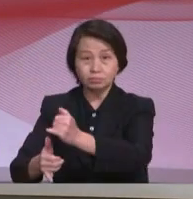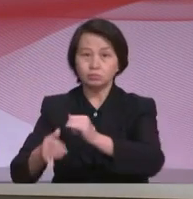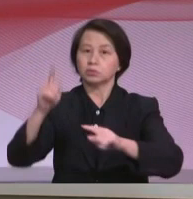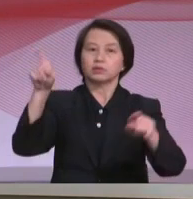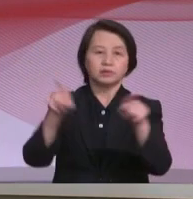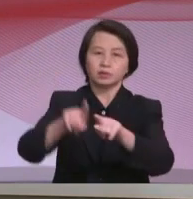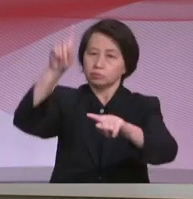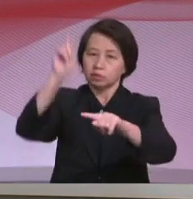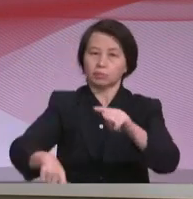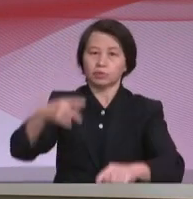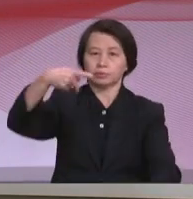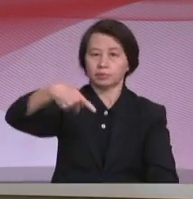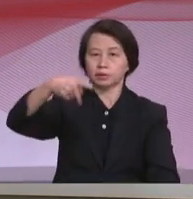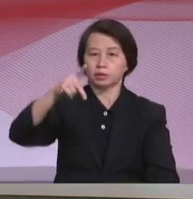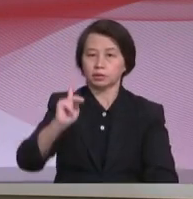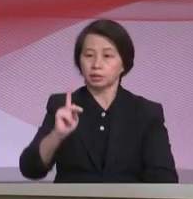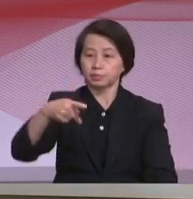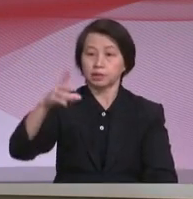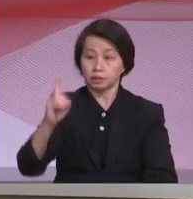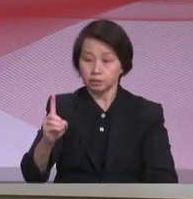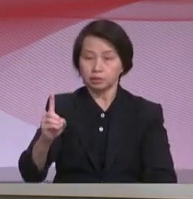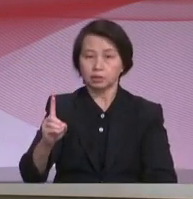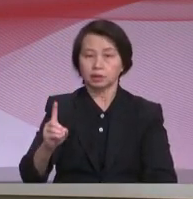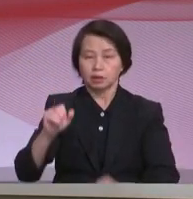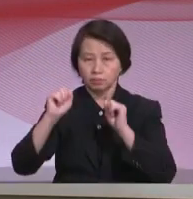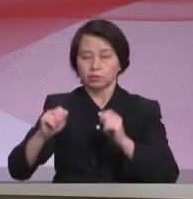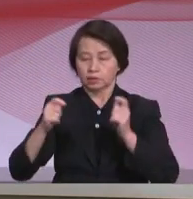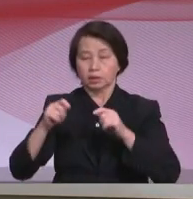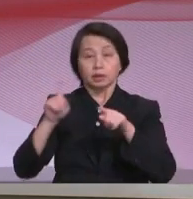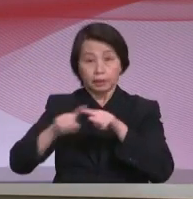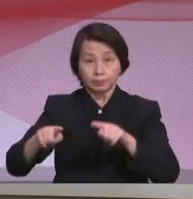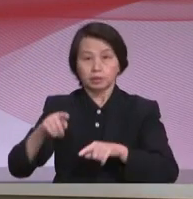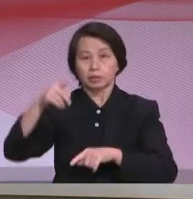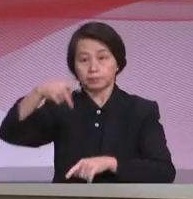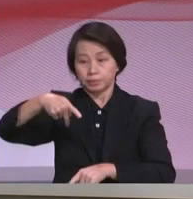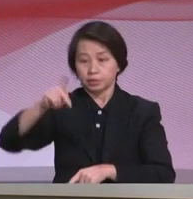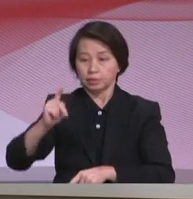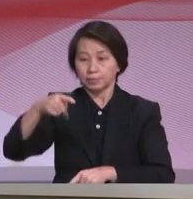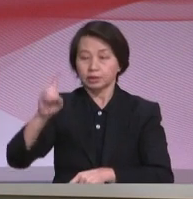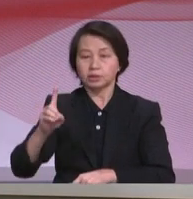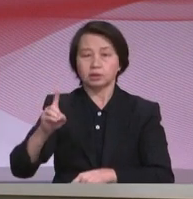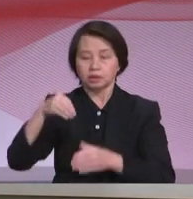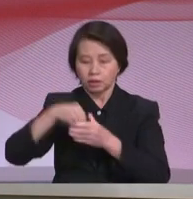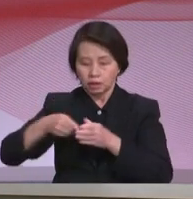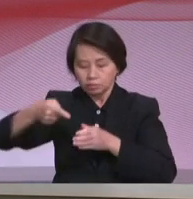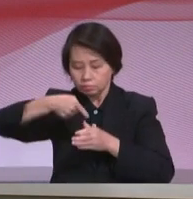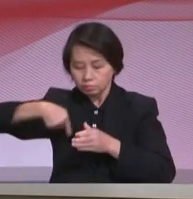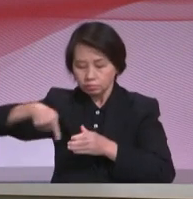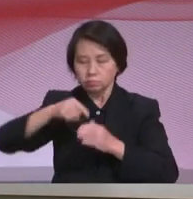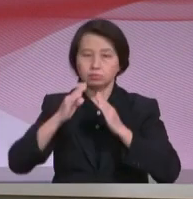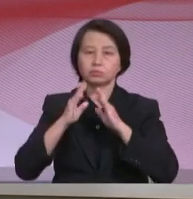dibenarkan. Tetapi perayaan boleh disambut bersama dengan keluarga di dalam rumah yang